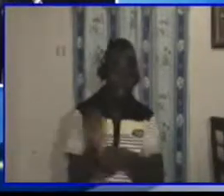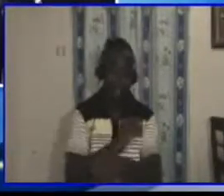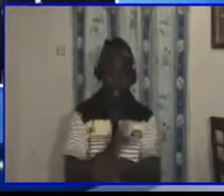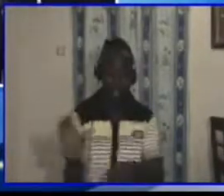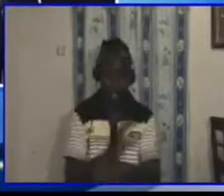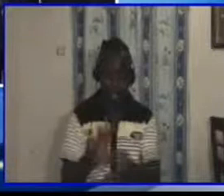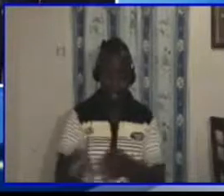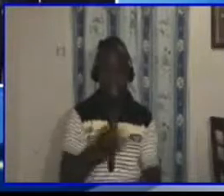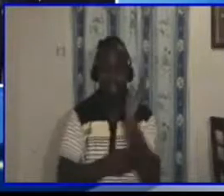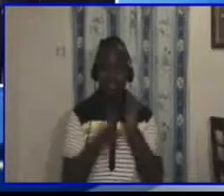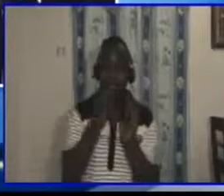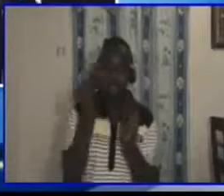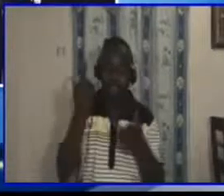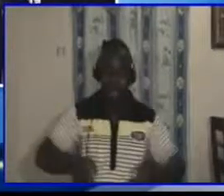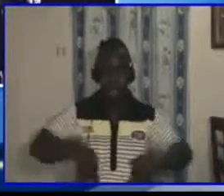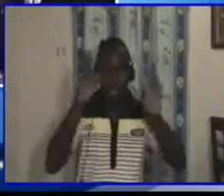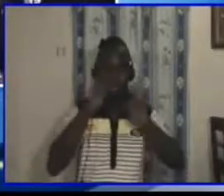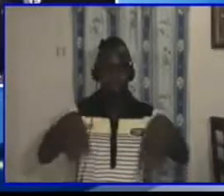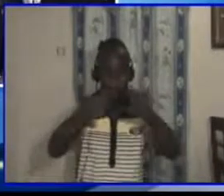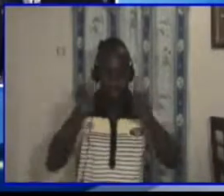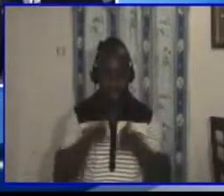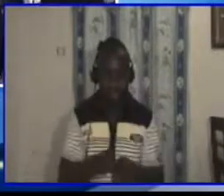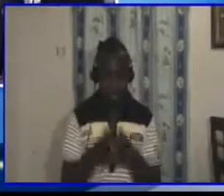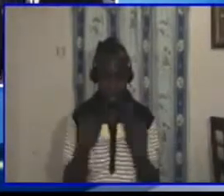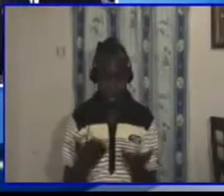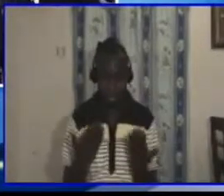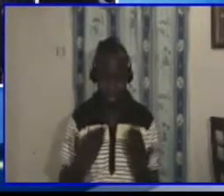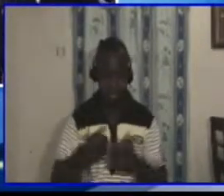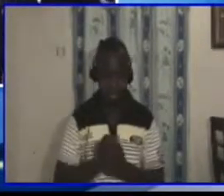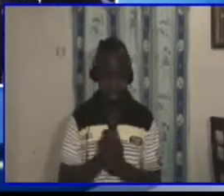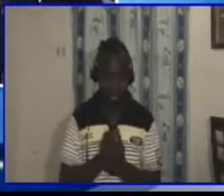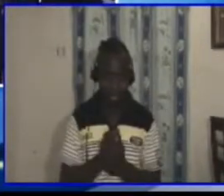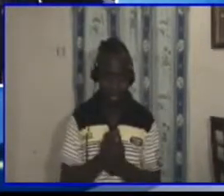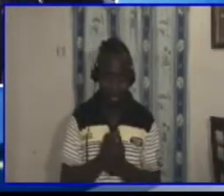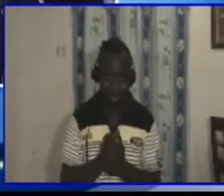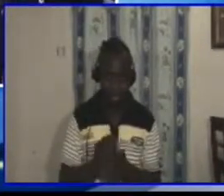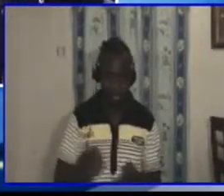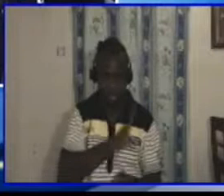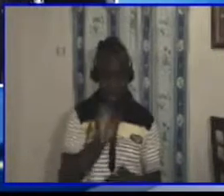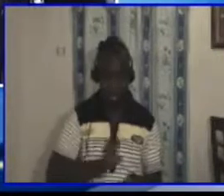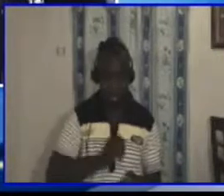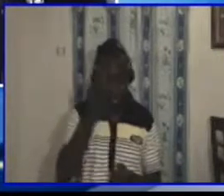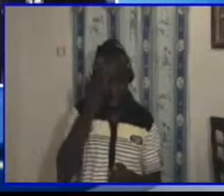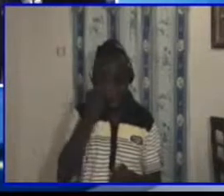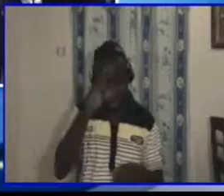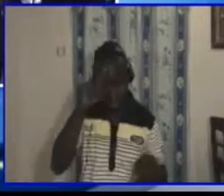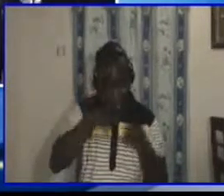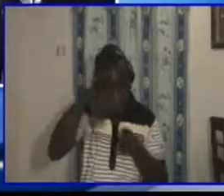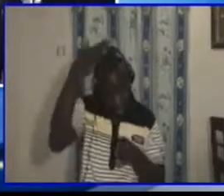mai prima l'impero consiglio di dio è stato rivelato come nel nostro giorno